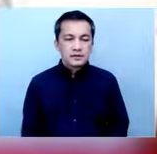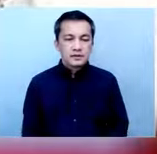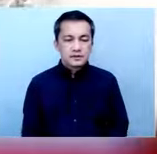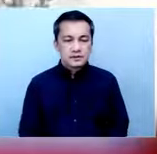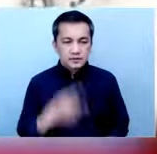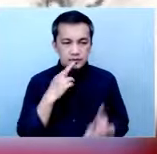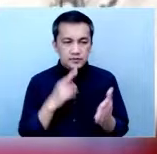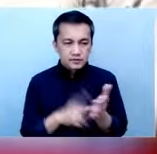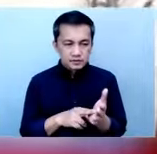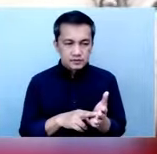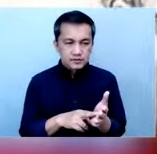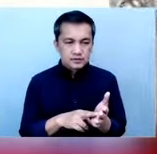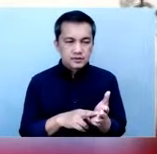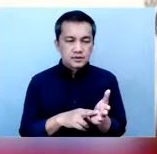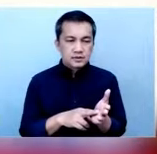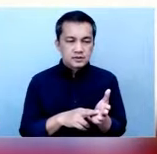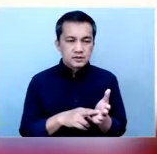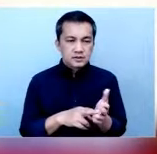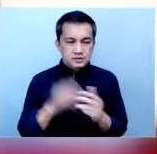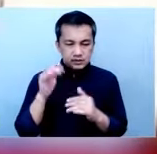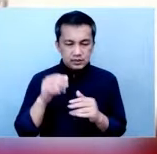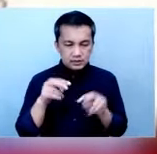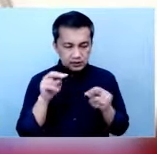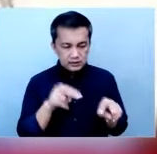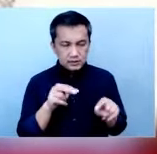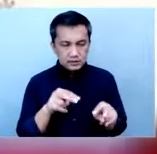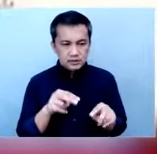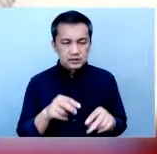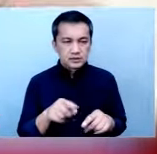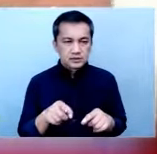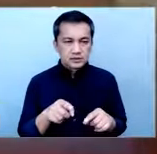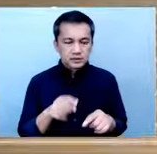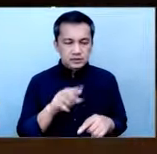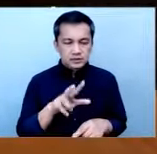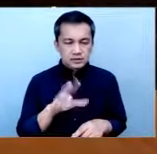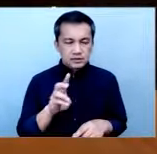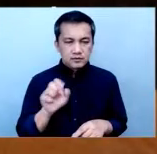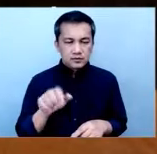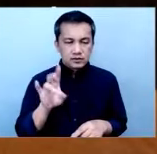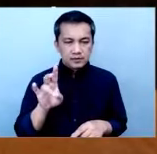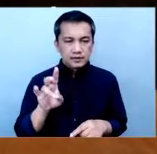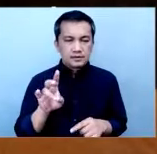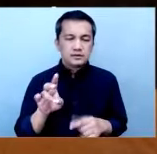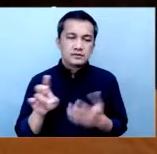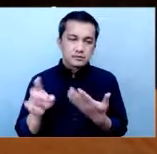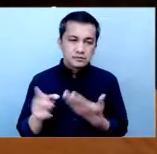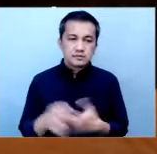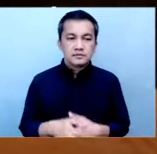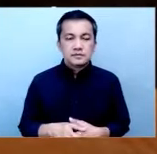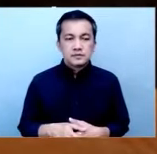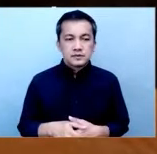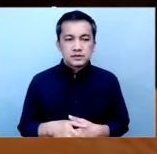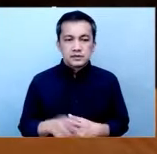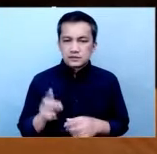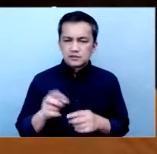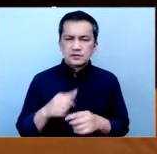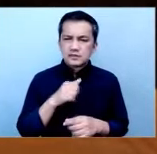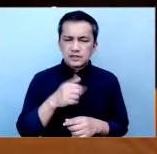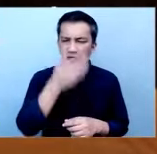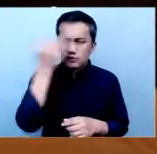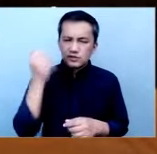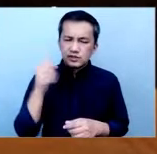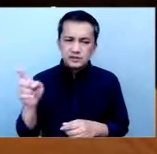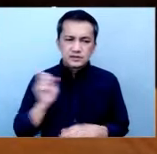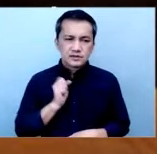bicam report. Sana po tiningnan niya to, this 26.7 billion. Hindi naman daw yan matandaan ng